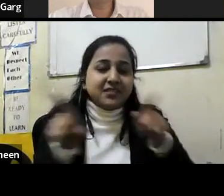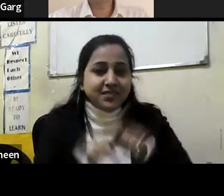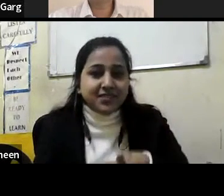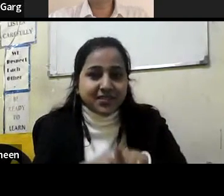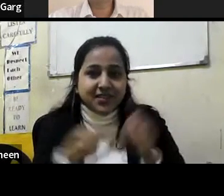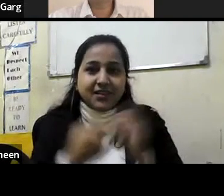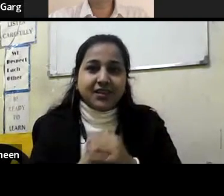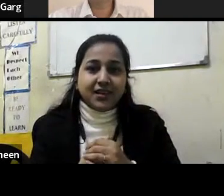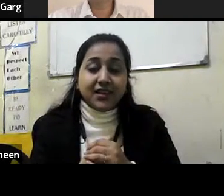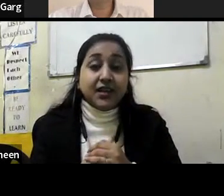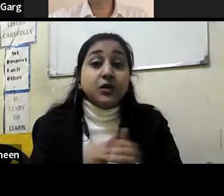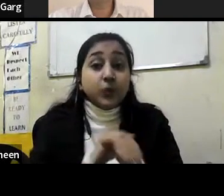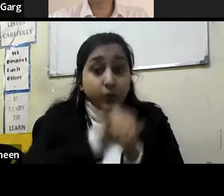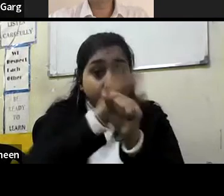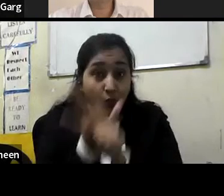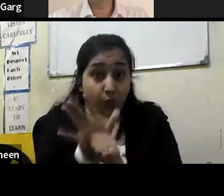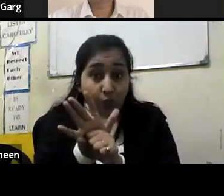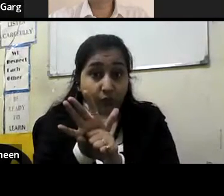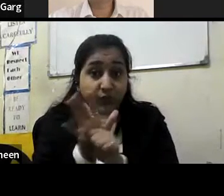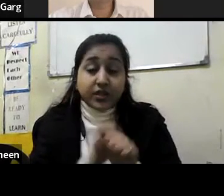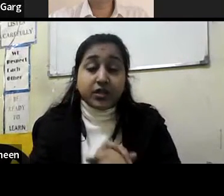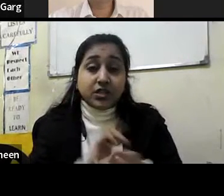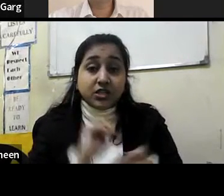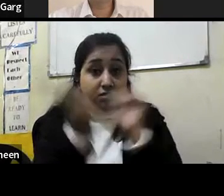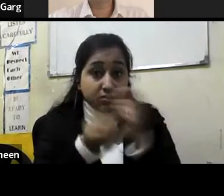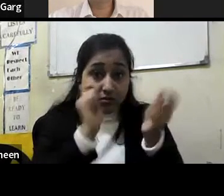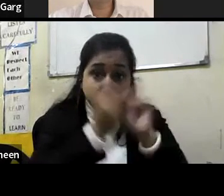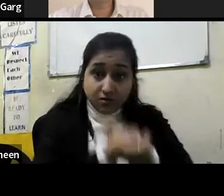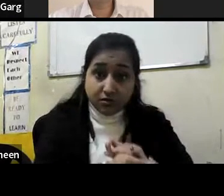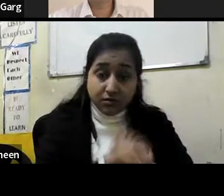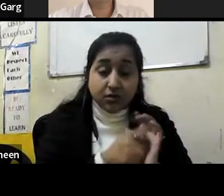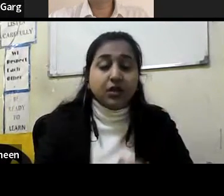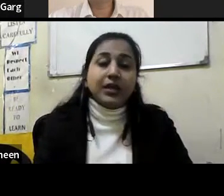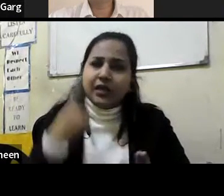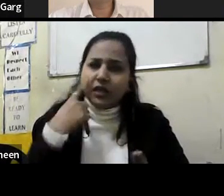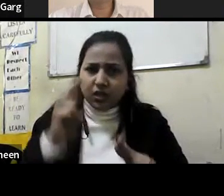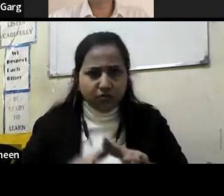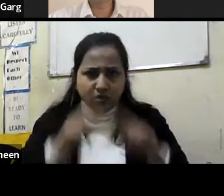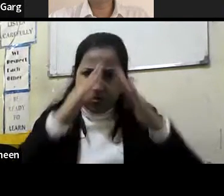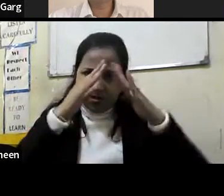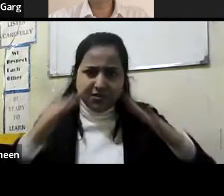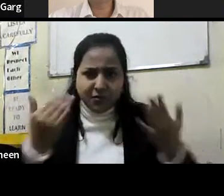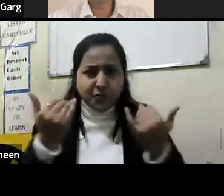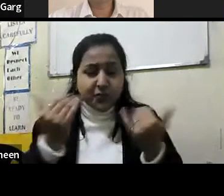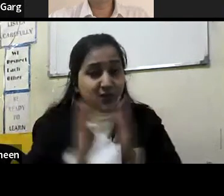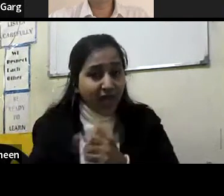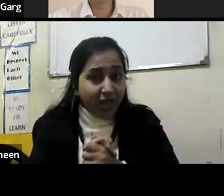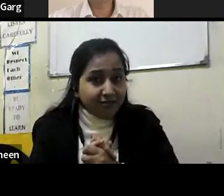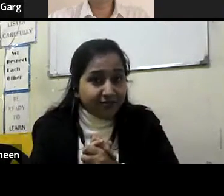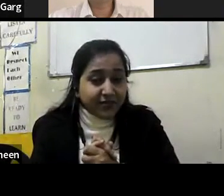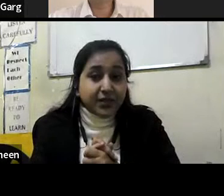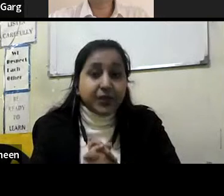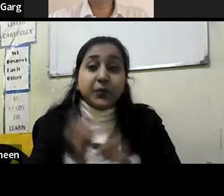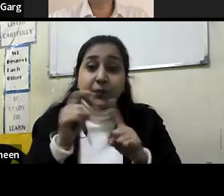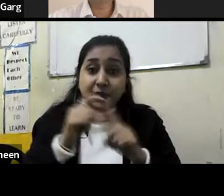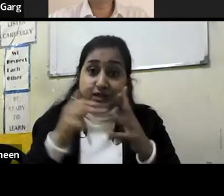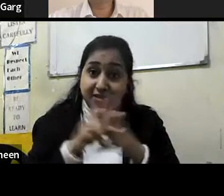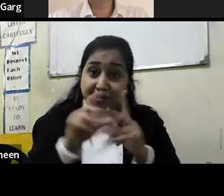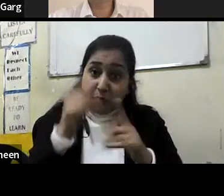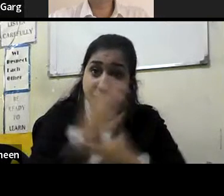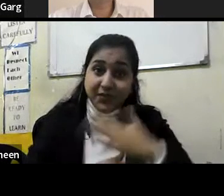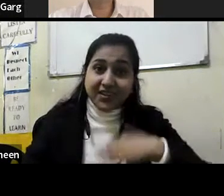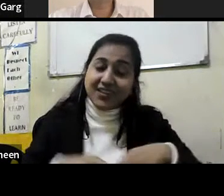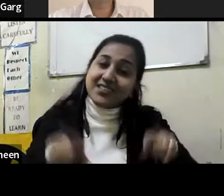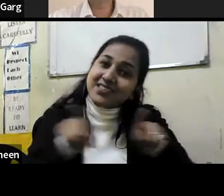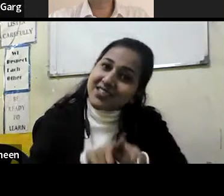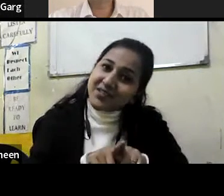लेट्स से कोविड ने बड़ा एक तरह से चेंज कर दिया कि भाई अब जब घर से काम कर सकते हैं तो क्यों नहीं पीपल विद डिसेबिलिटी काम करें